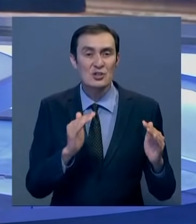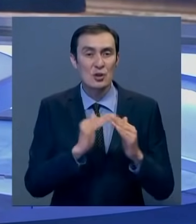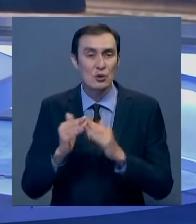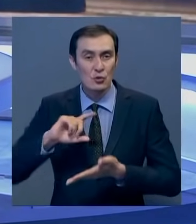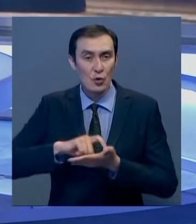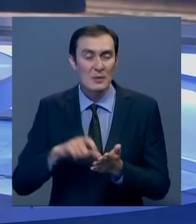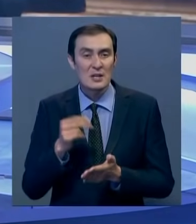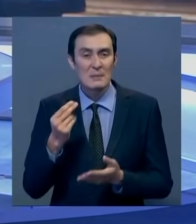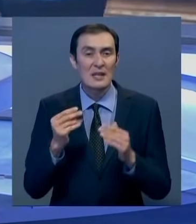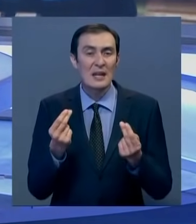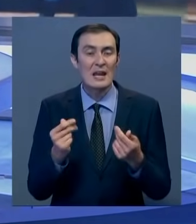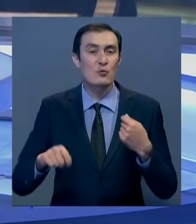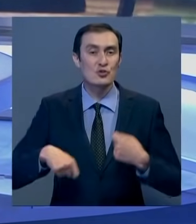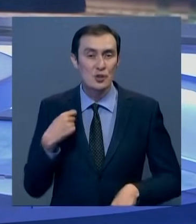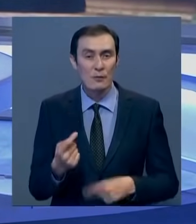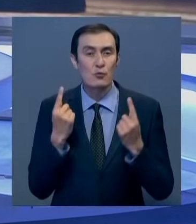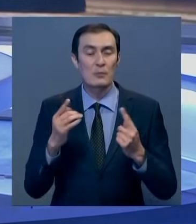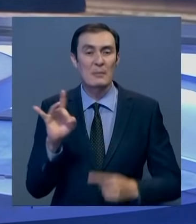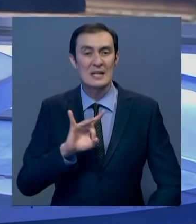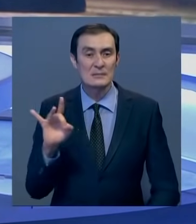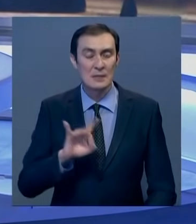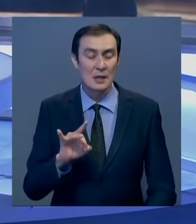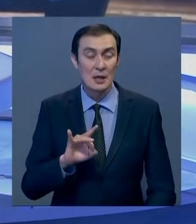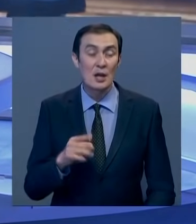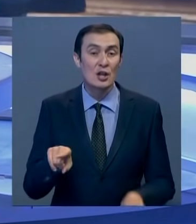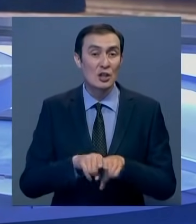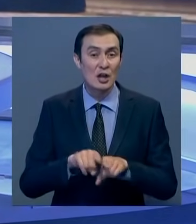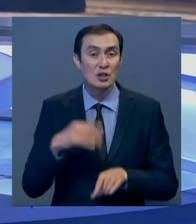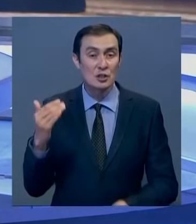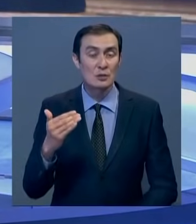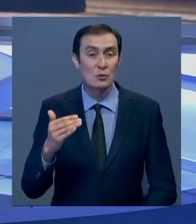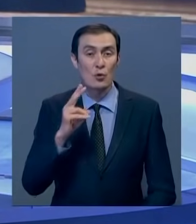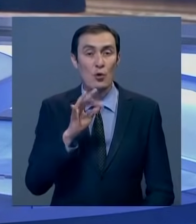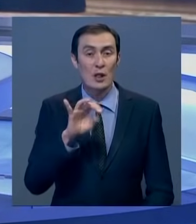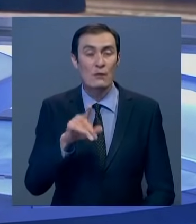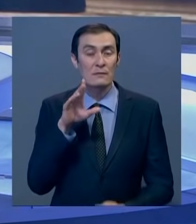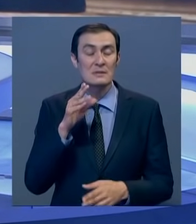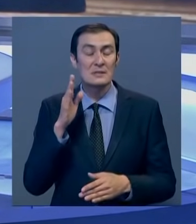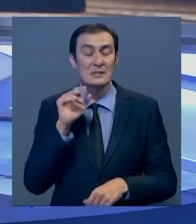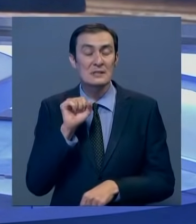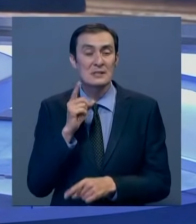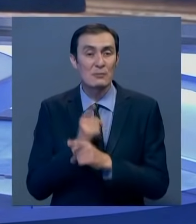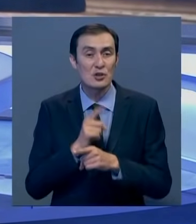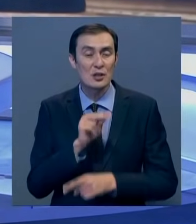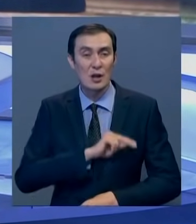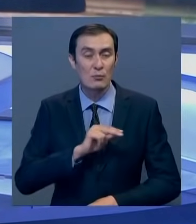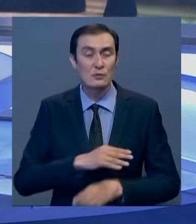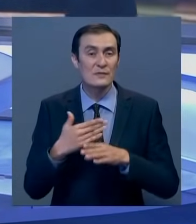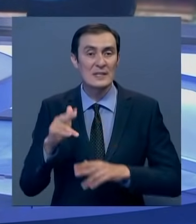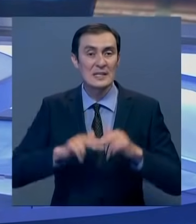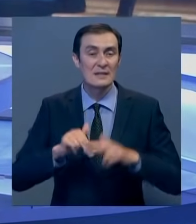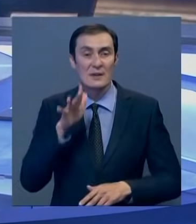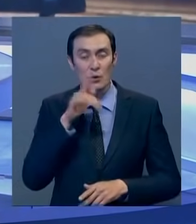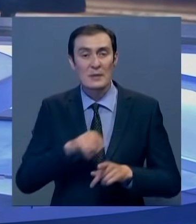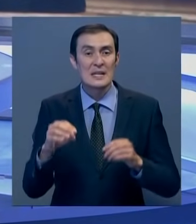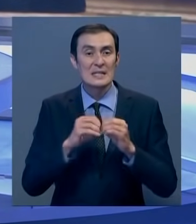и причинение материального ущерба в особо крупном размере. Кроме того, Котлярову запретили заниматься деятельностью в сфере строительства сроком на